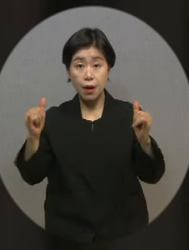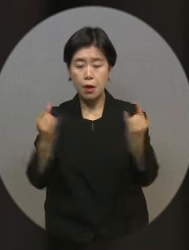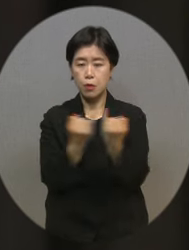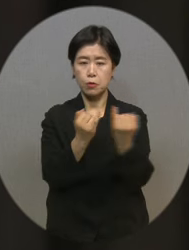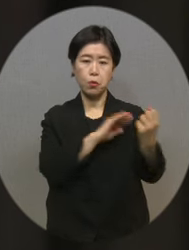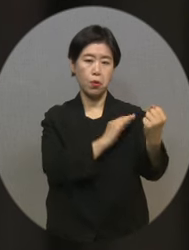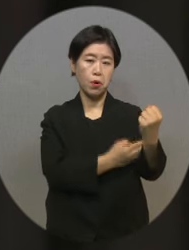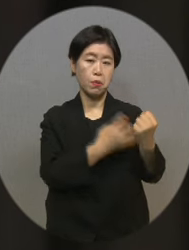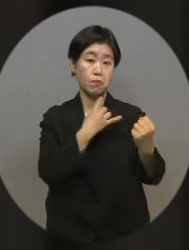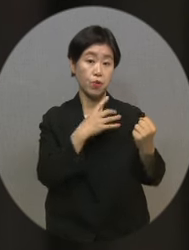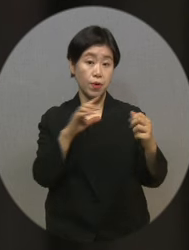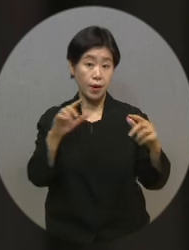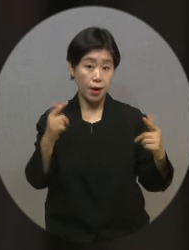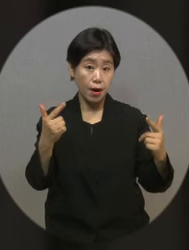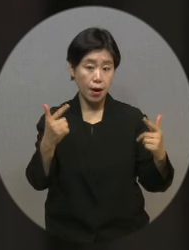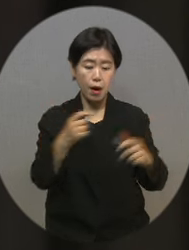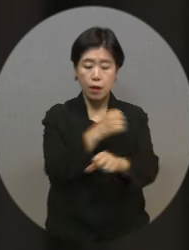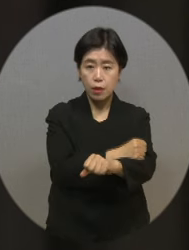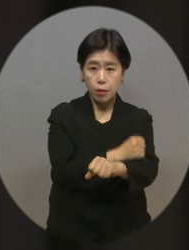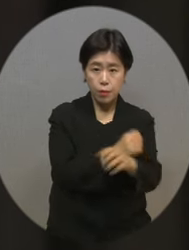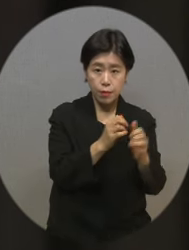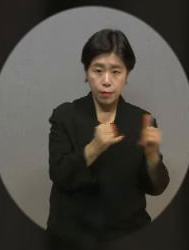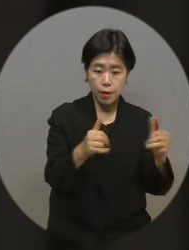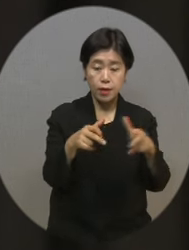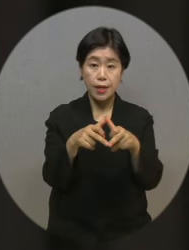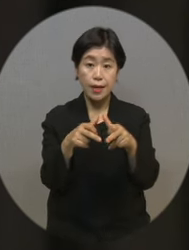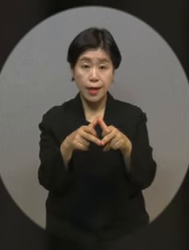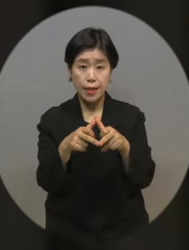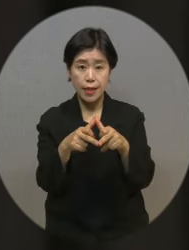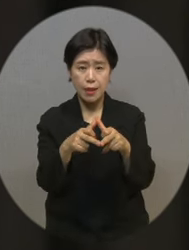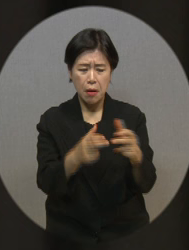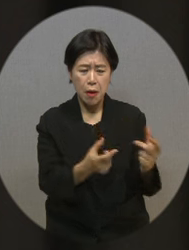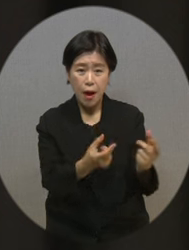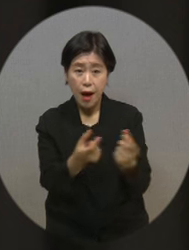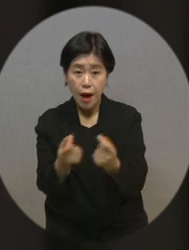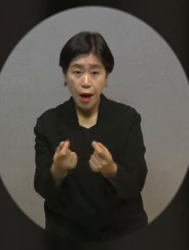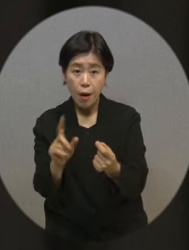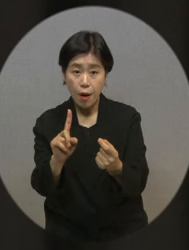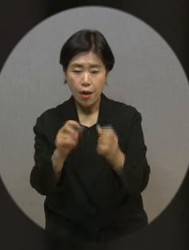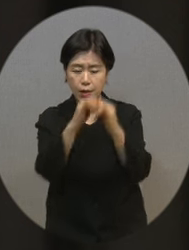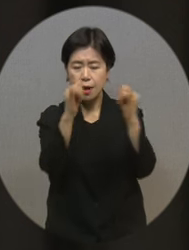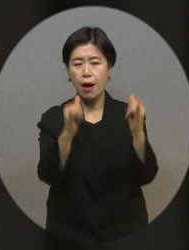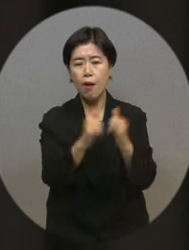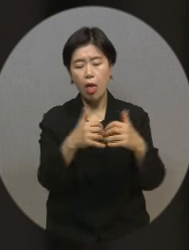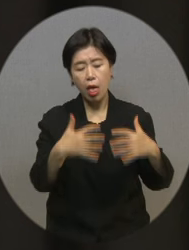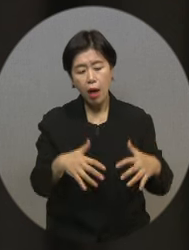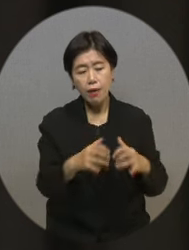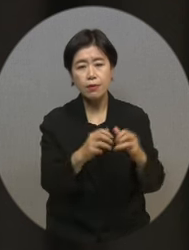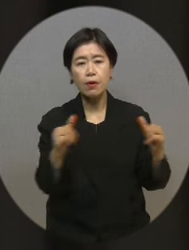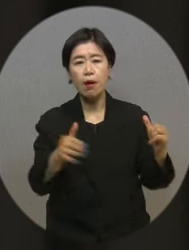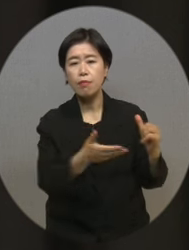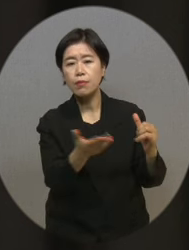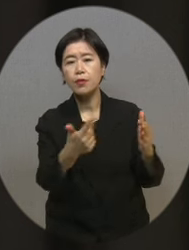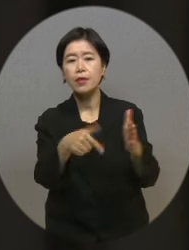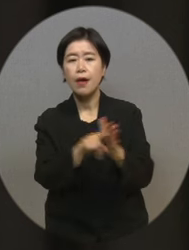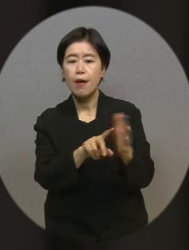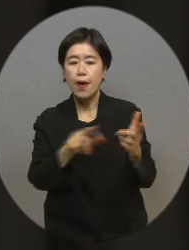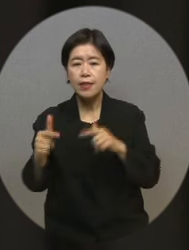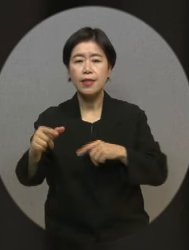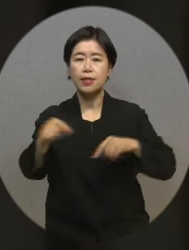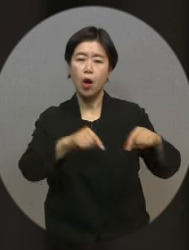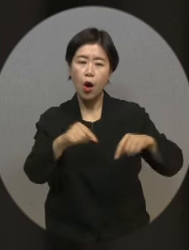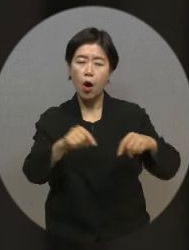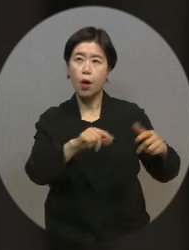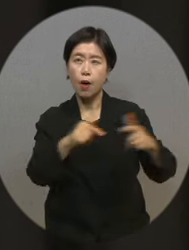권익뿐만 아니라 노동자나 장애인과 같은 사회 약자들을 위한 의정활동을 많이들 준비하고 계시다고